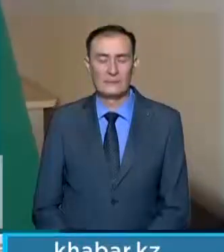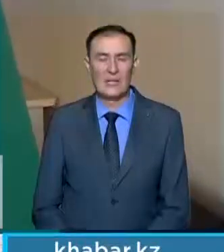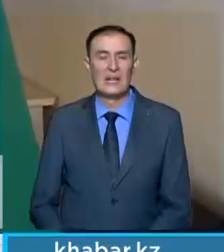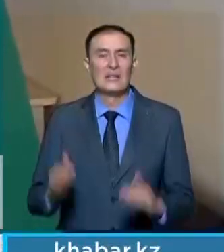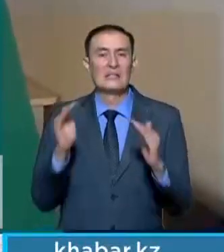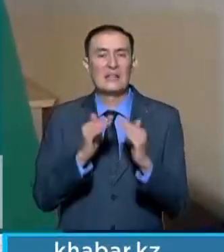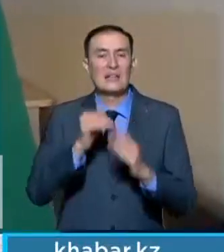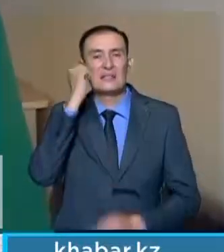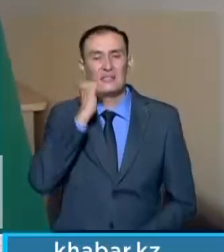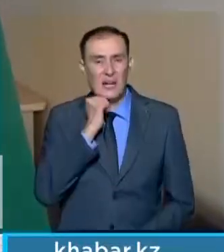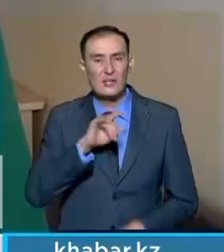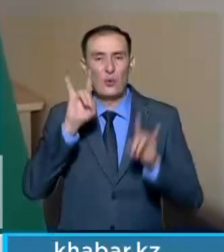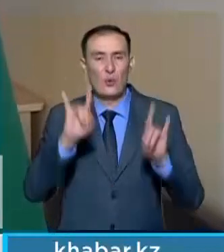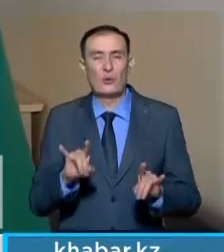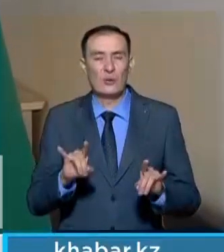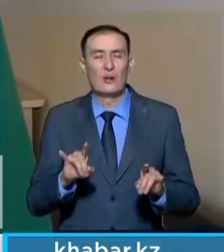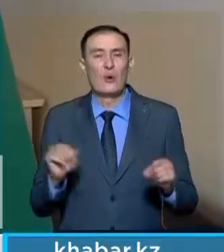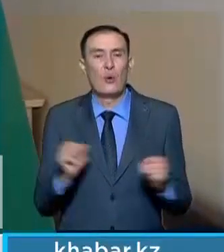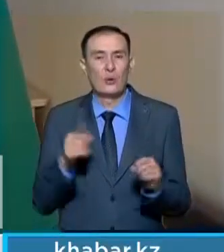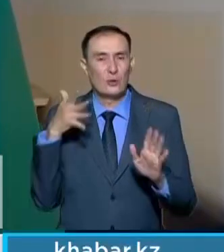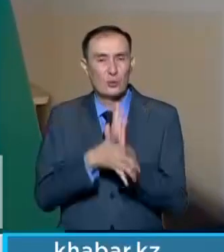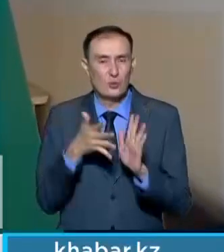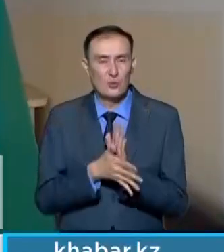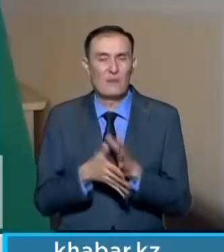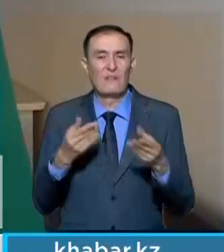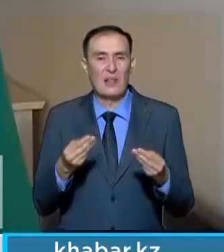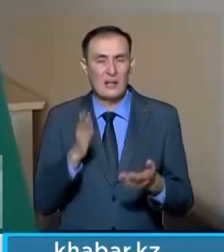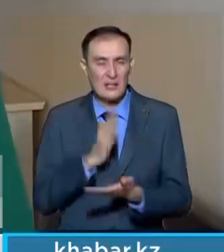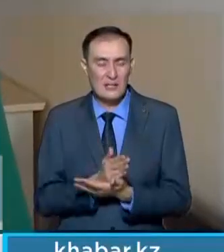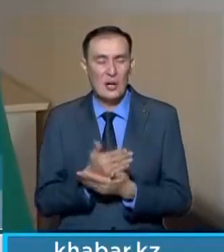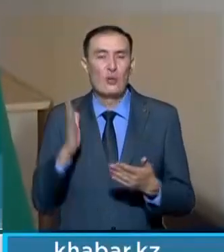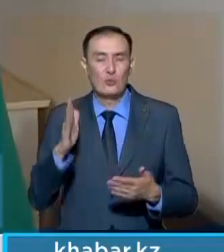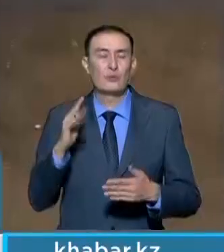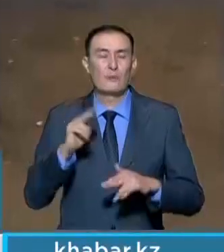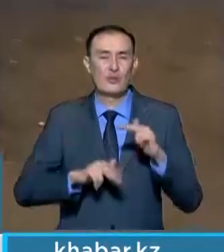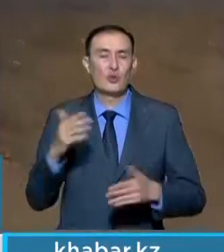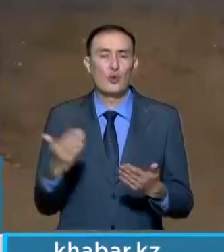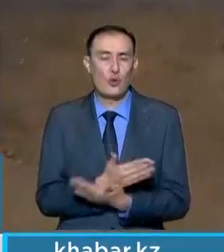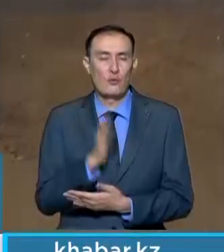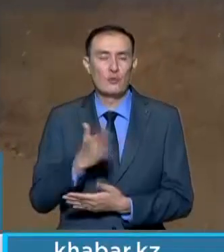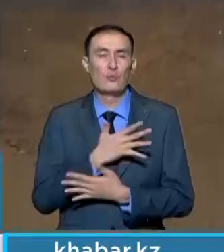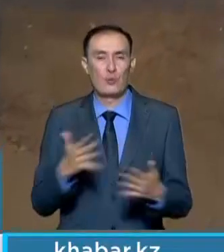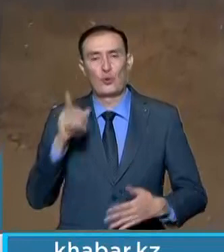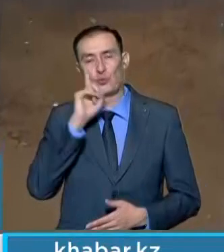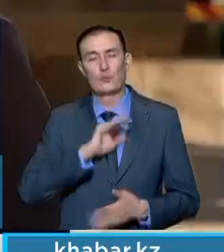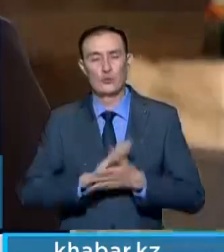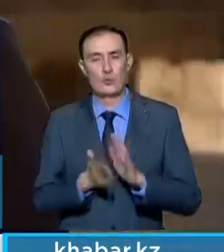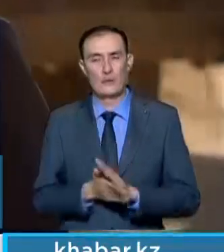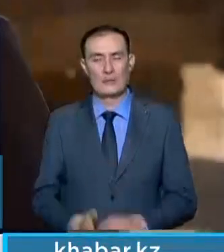Здание старое, из окон дует, влагу пропускают. Теперь построят новое. Это позволит принимать пациентов в более комфортных